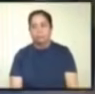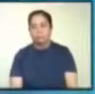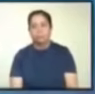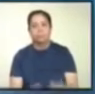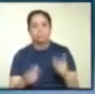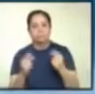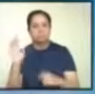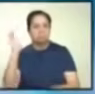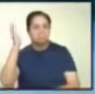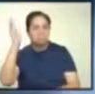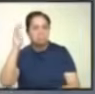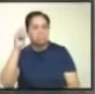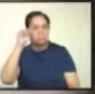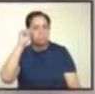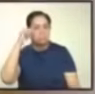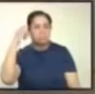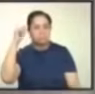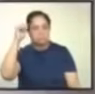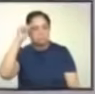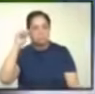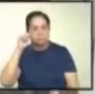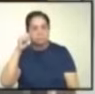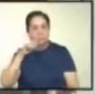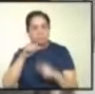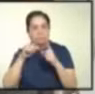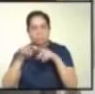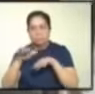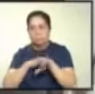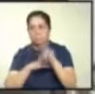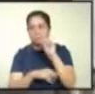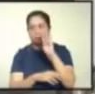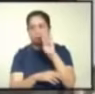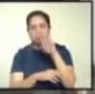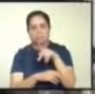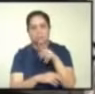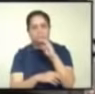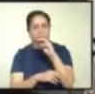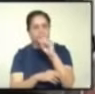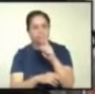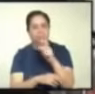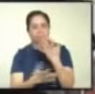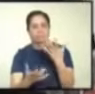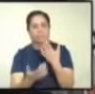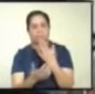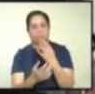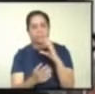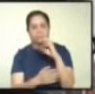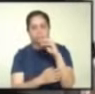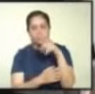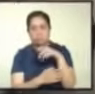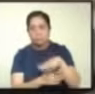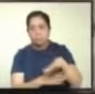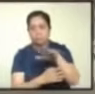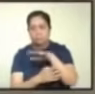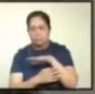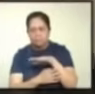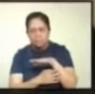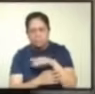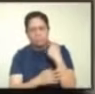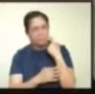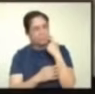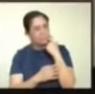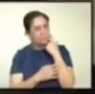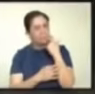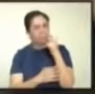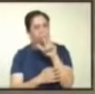Nagawa pang kumaway ni Andal ang Patuan Jr. nang ipasok siya sa loob ng maximum security compound ng New Bilibid Prison kaninang